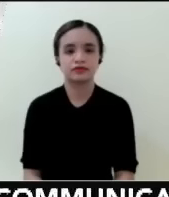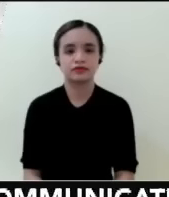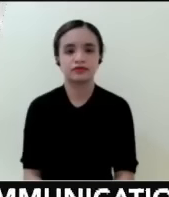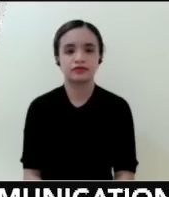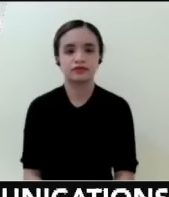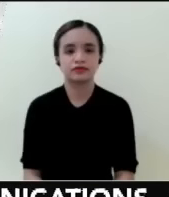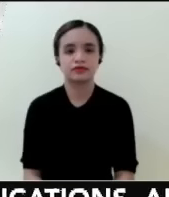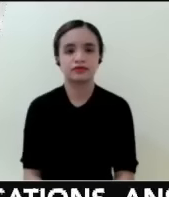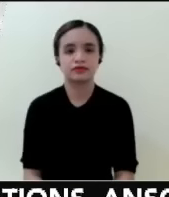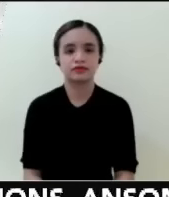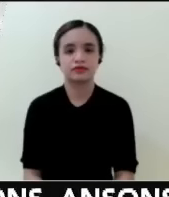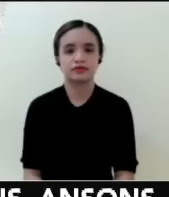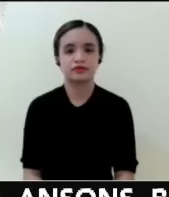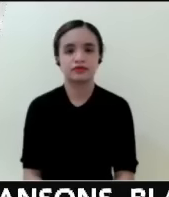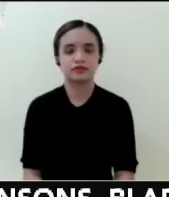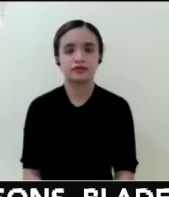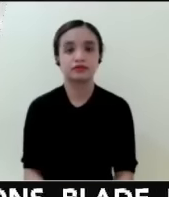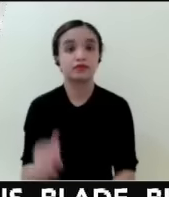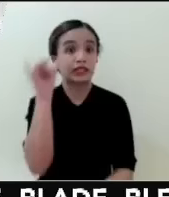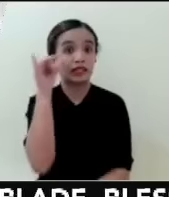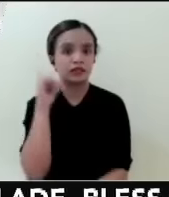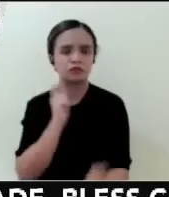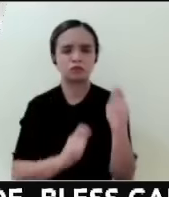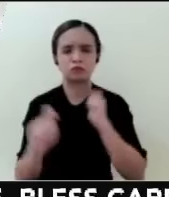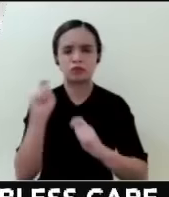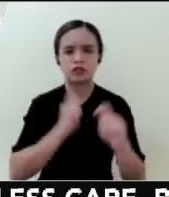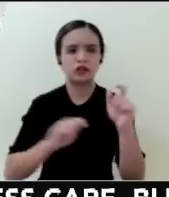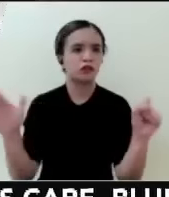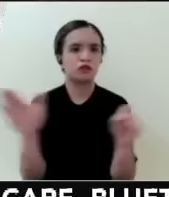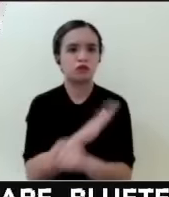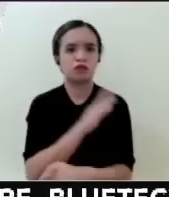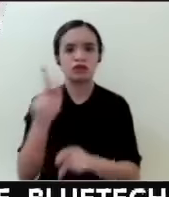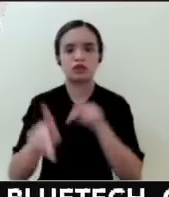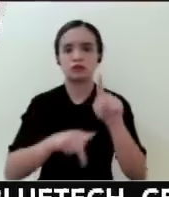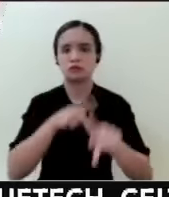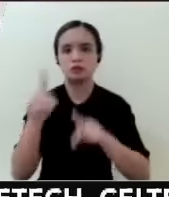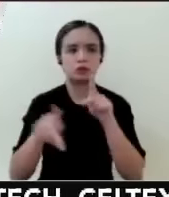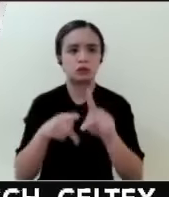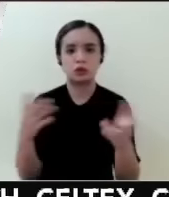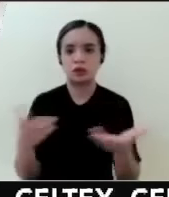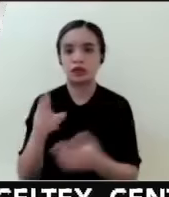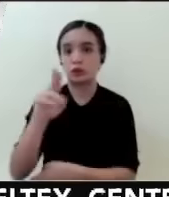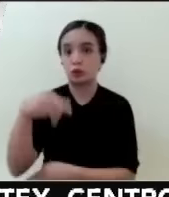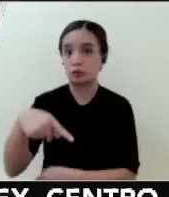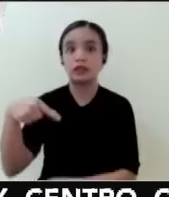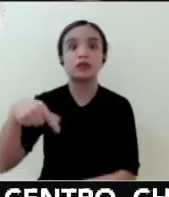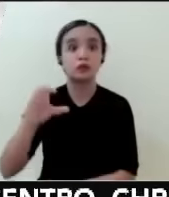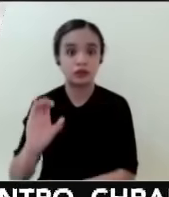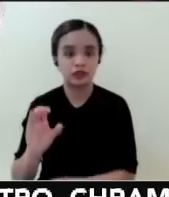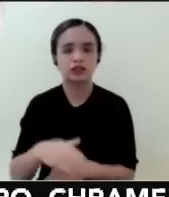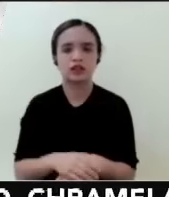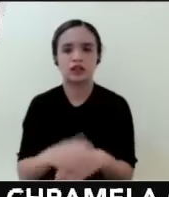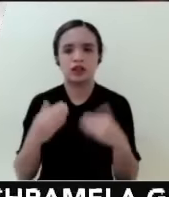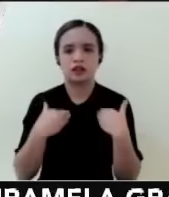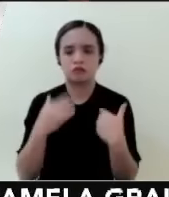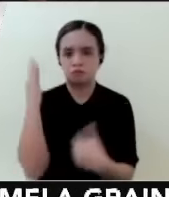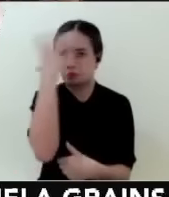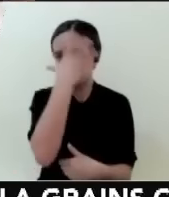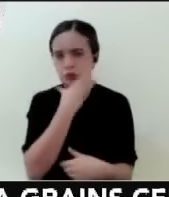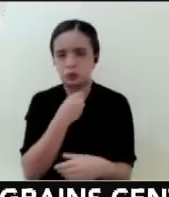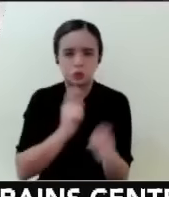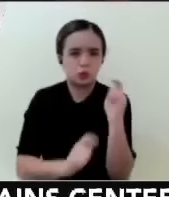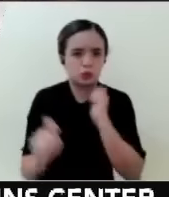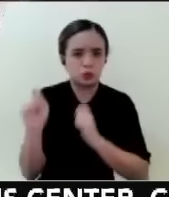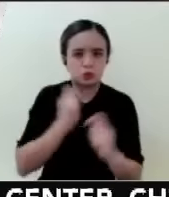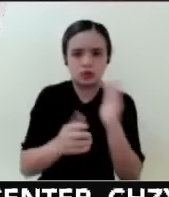Sa unang pagtatanghal kagabi, full house ang Cal Theater ng UP Tiliman sa Quezon City. Pasabog ang makulay na pagtatanghal ng mga